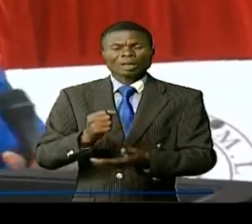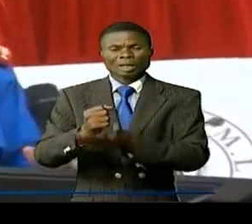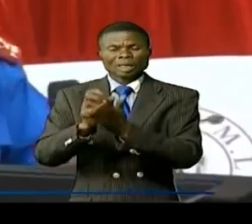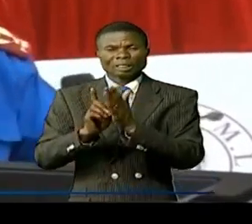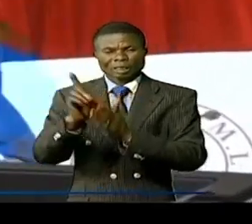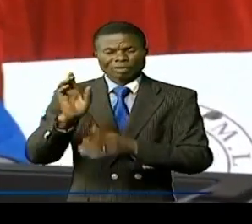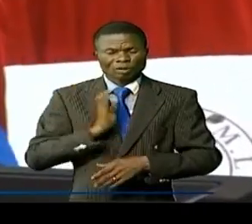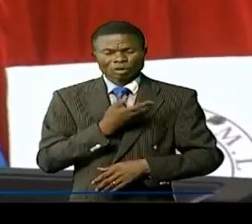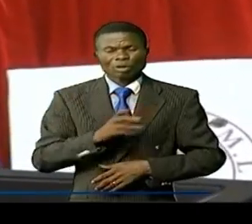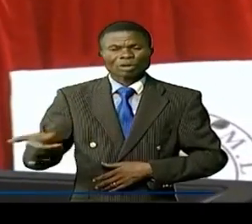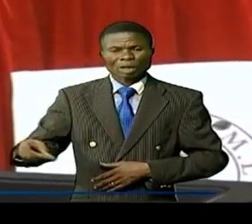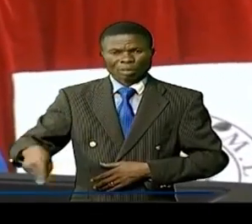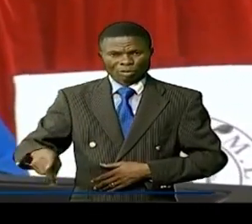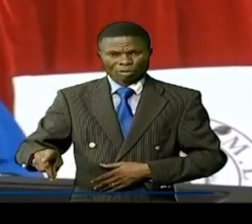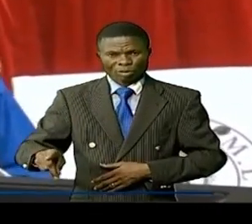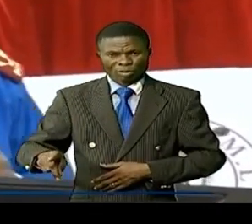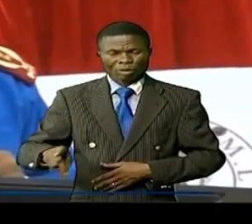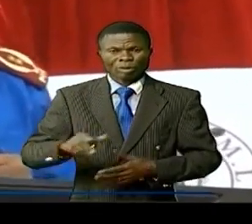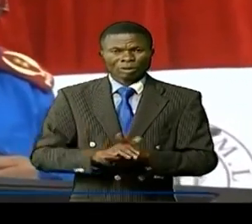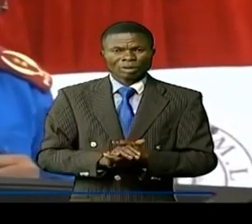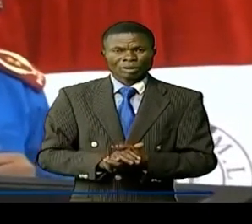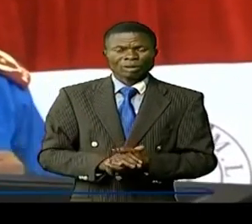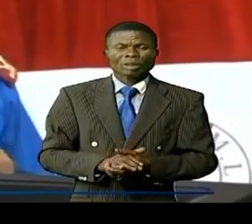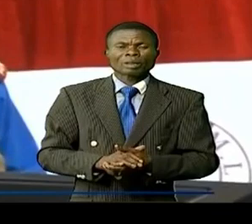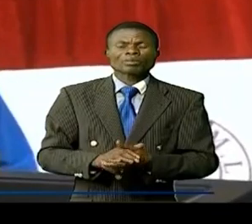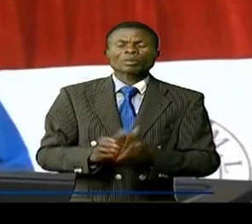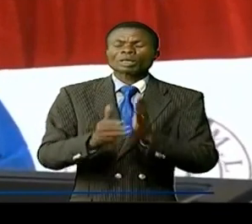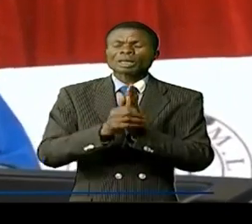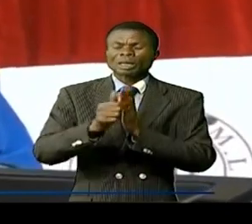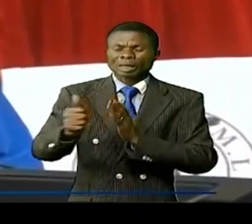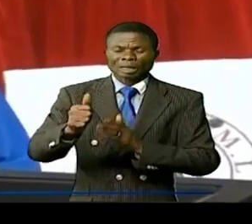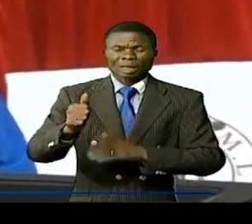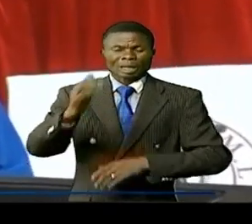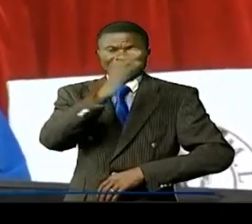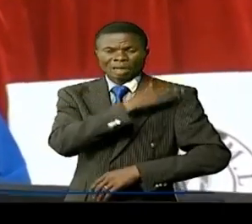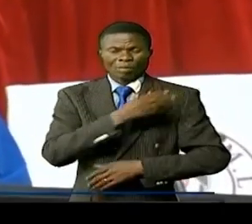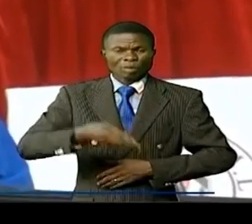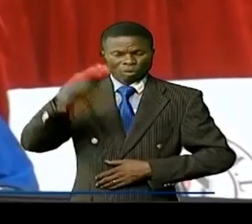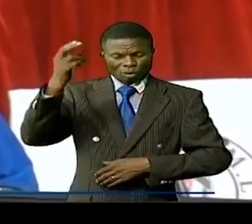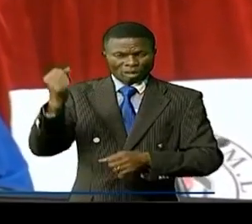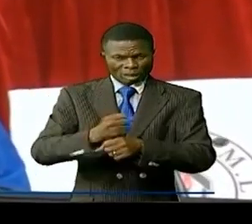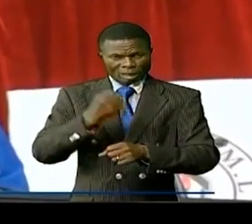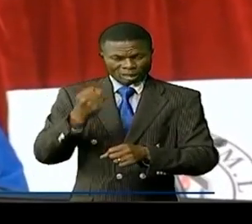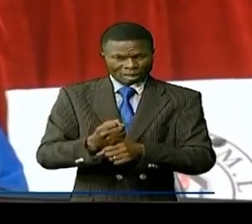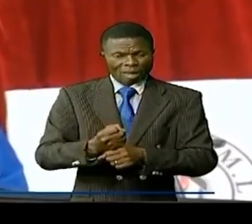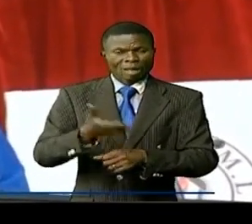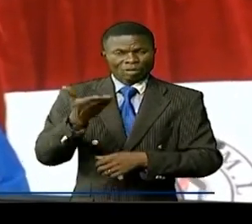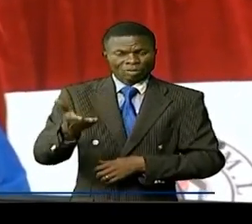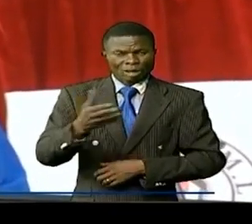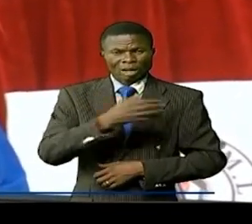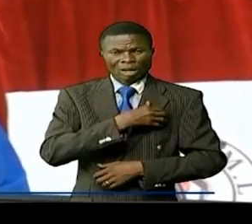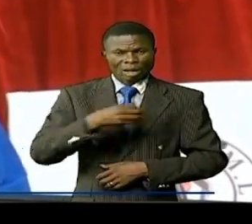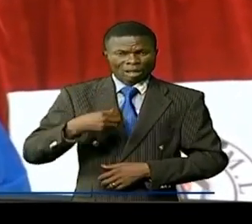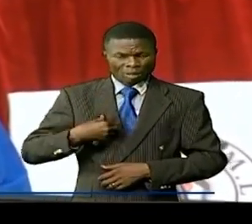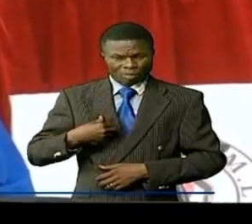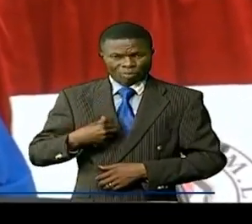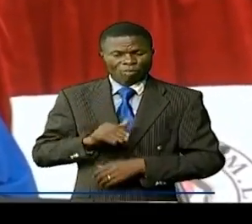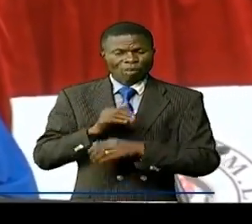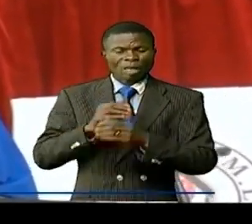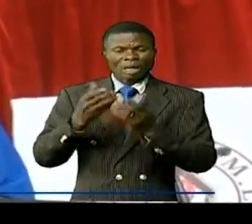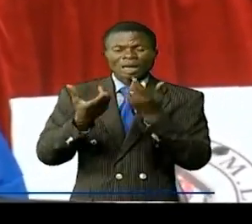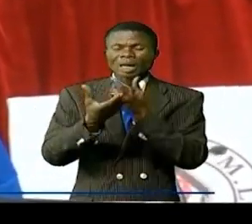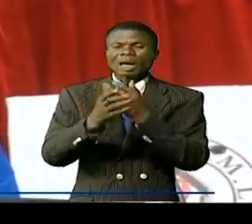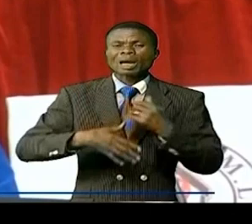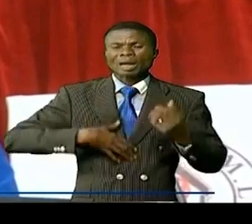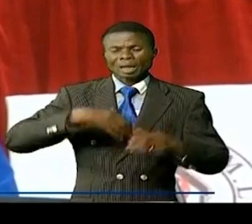notre province. Mesdames et Messieurs, vos petites qualités, c'est par le travail que la femme a en grande partie franchi